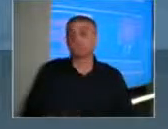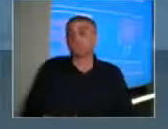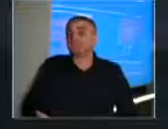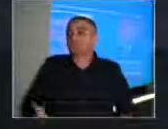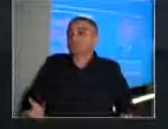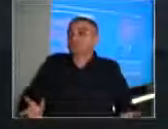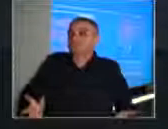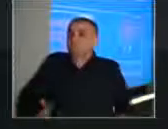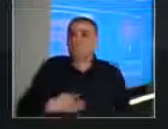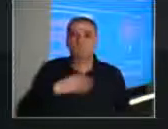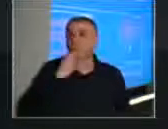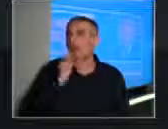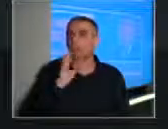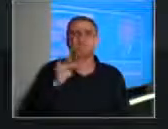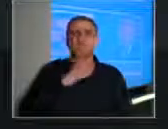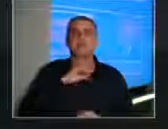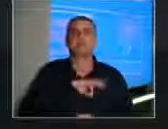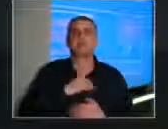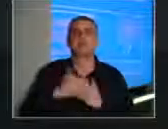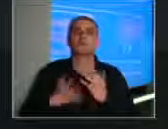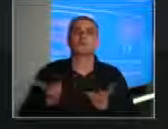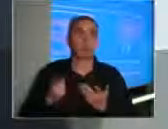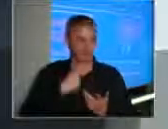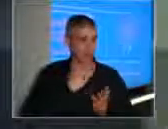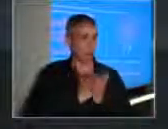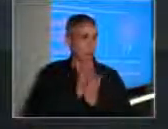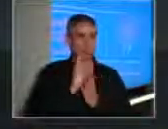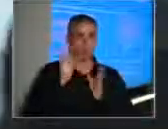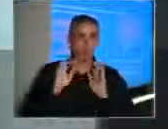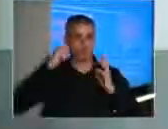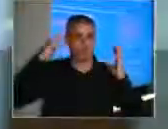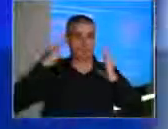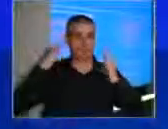פעם, השאלה היא מה זה אמור לשרת בסופו של דבר. לא, האם זה אותנטי? אולי הוא באמת...